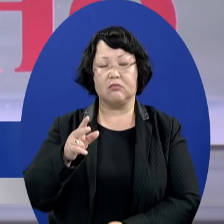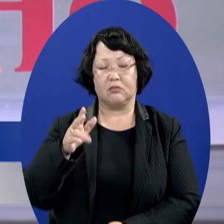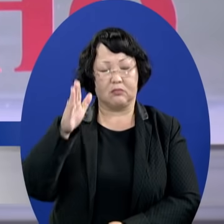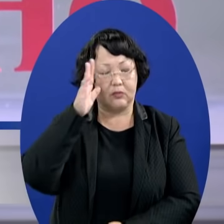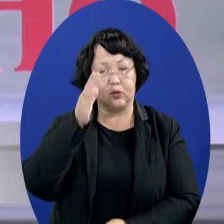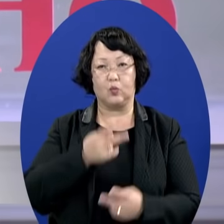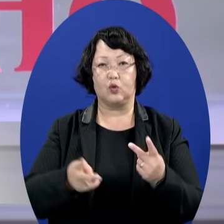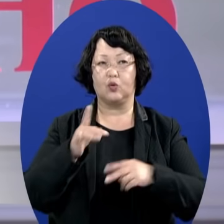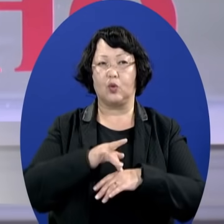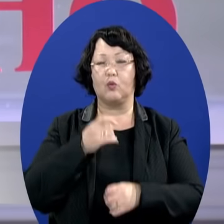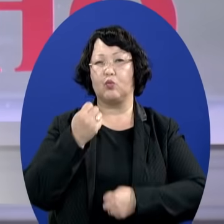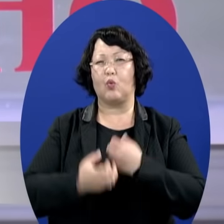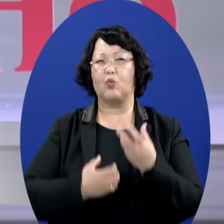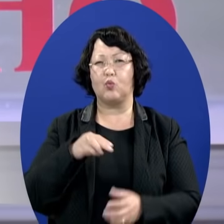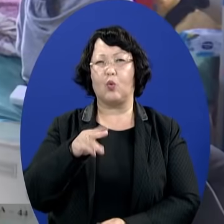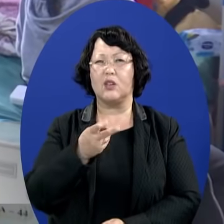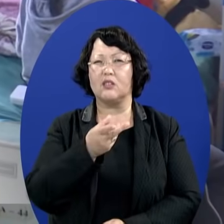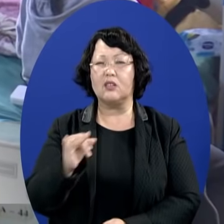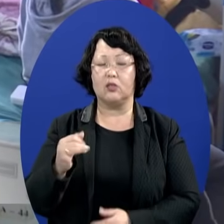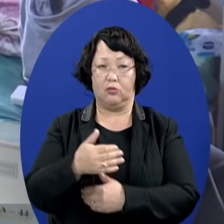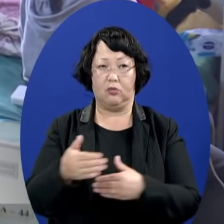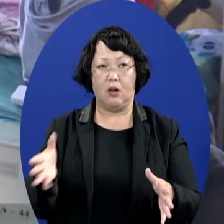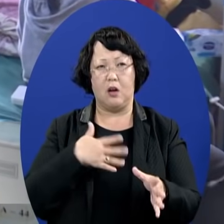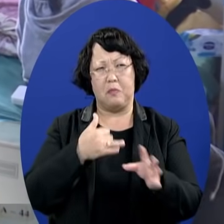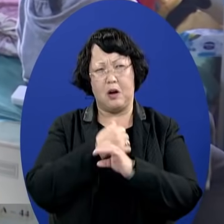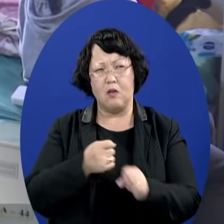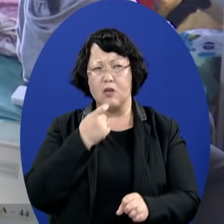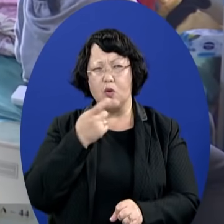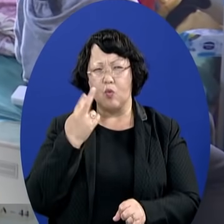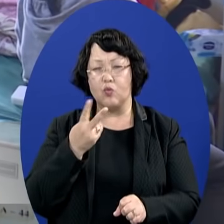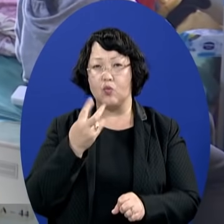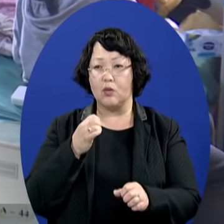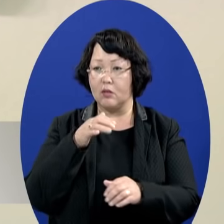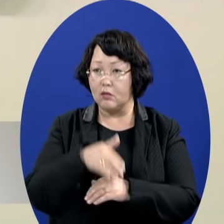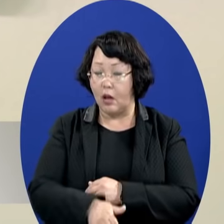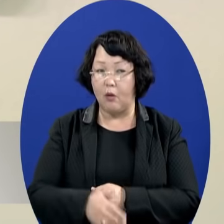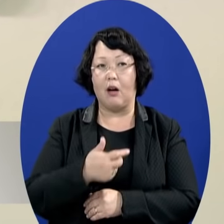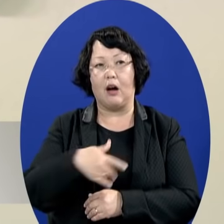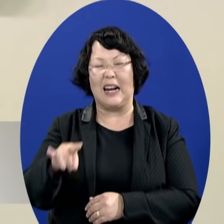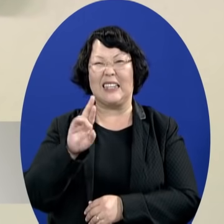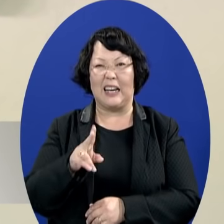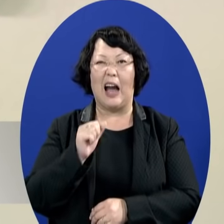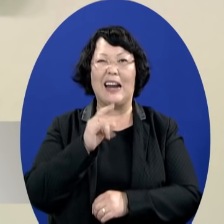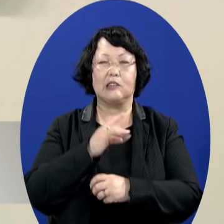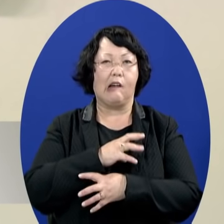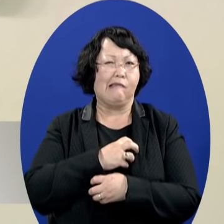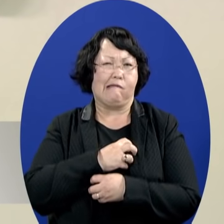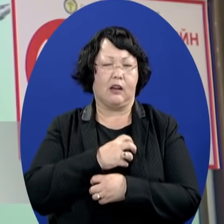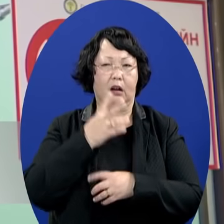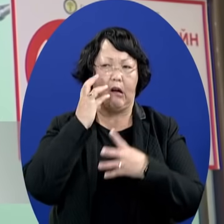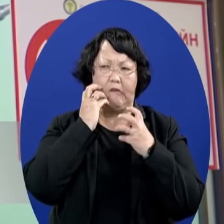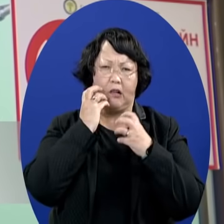төвийн төлөнхийн тасаг. Энд зөвхөн амь насыг нь аварч хүнд үеийг нь өнгөрүүлээд л гаргадаг. Гэтэл арьсан татагдаж идэгсэн